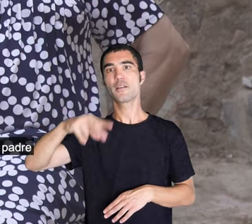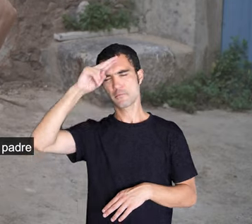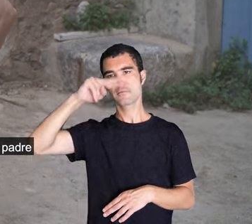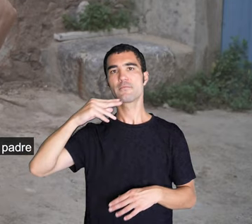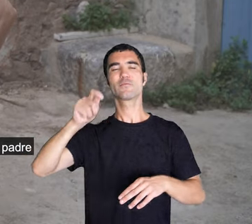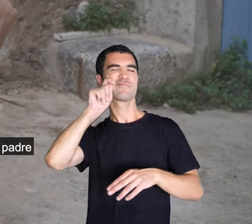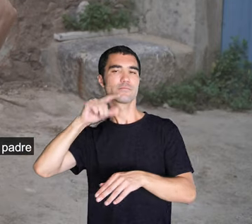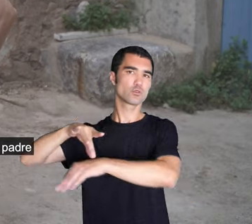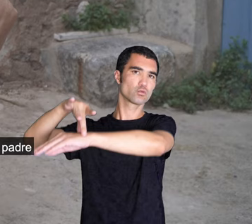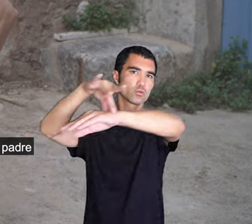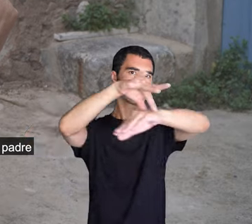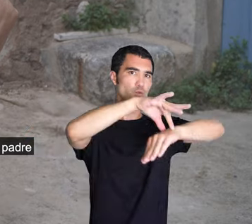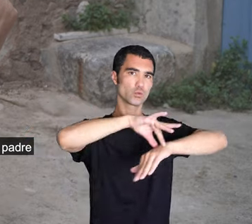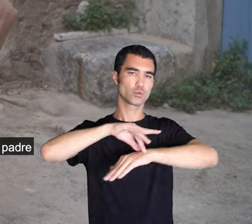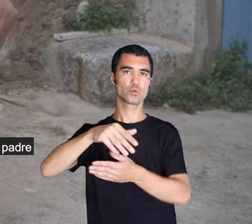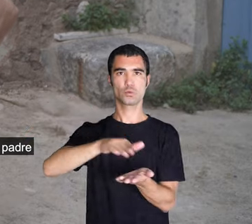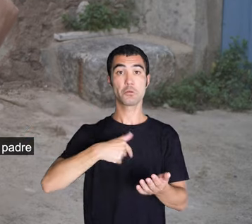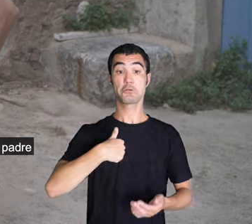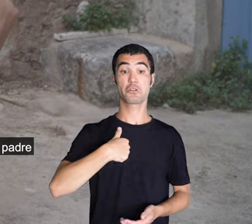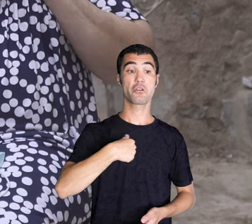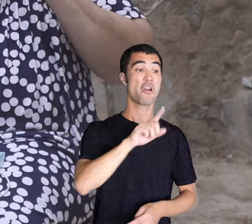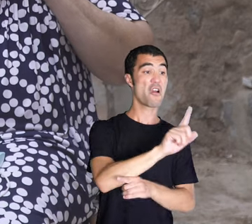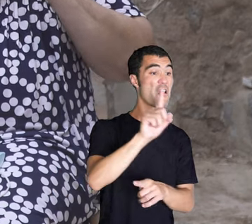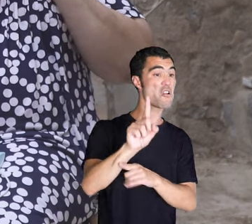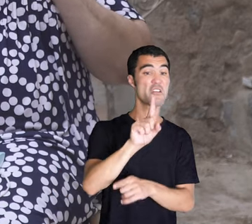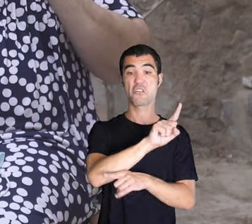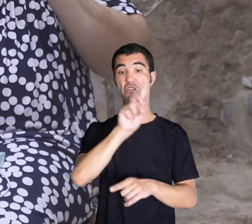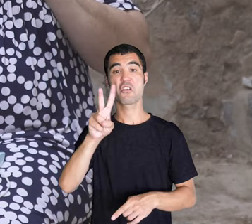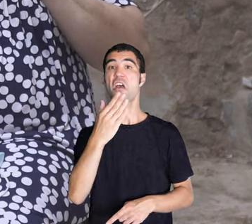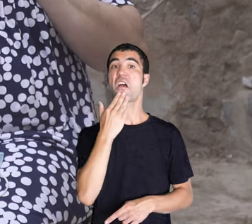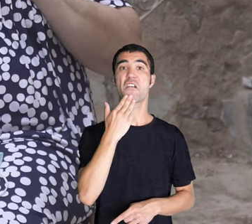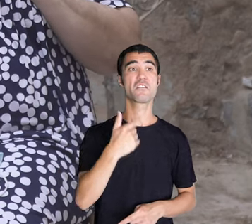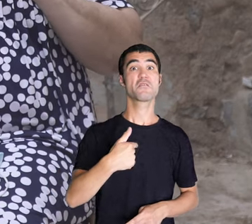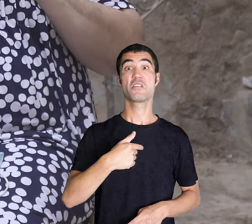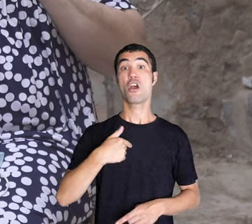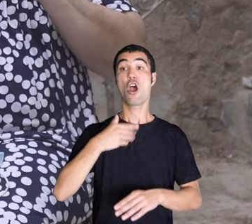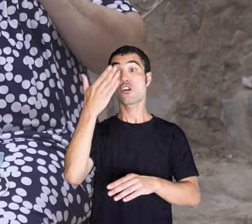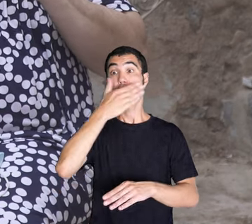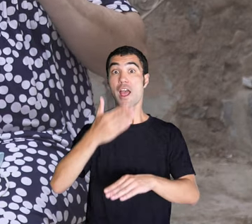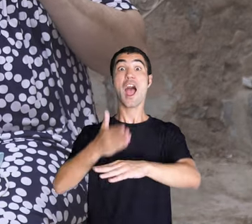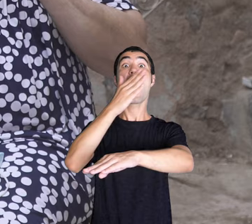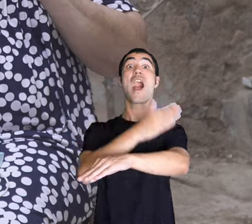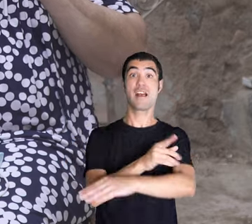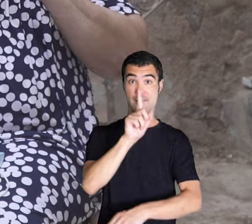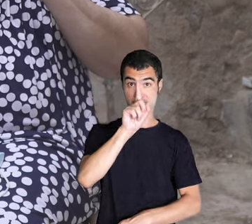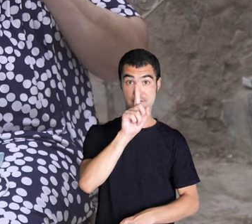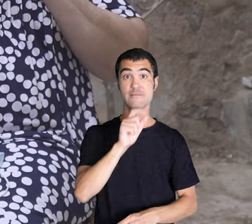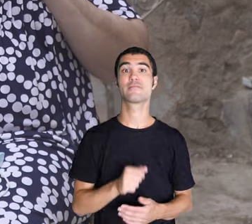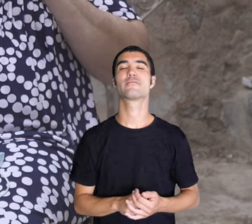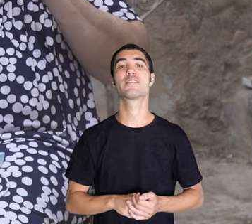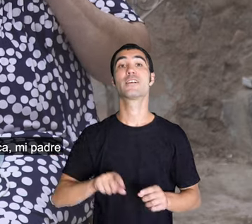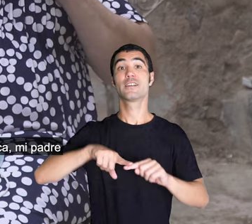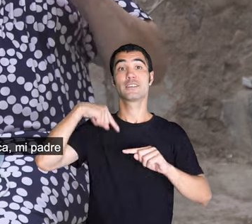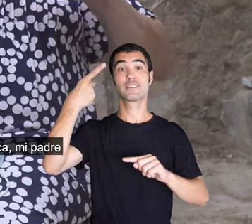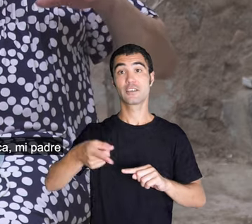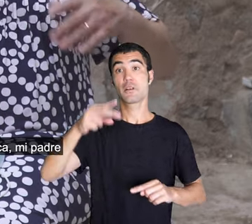excursions. La pintura tenia uns anys, deu a uns anys. Antes d'anar a escola, m I després, tant